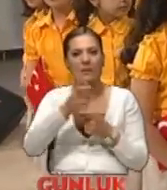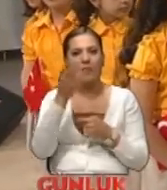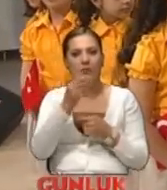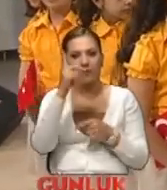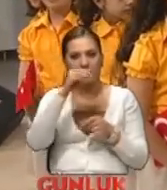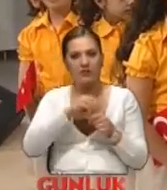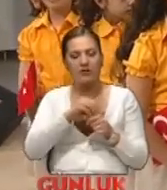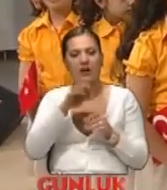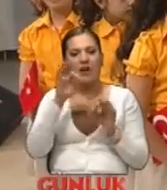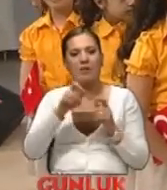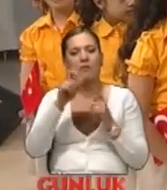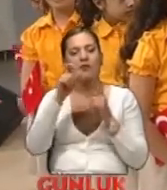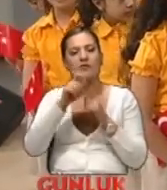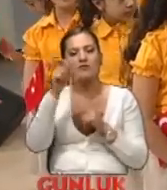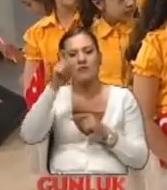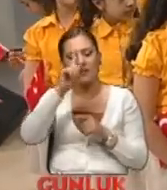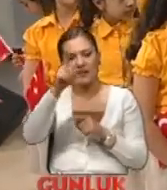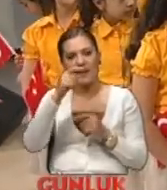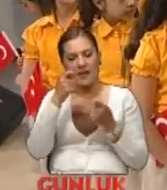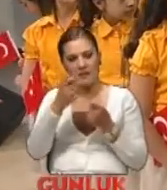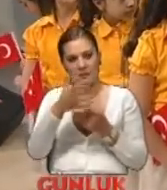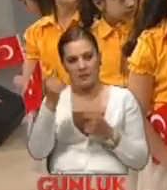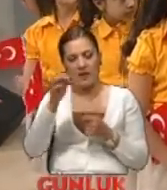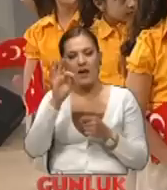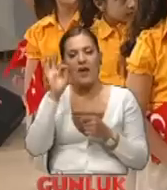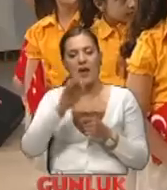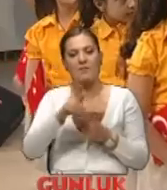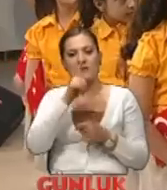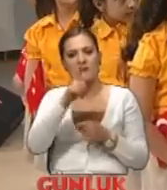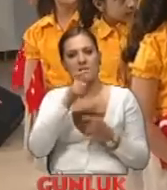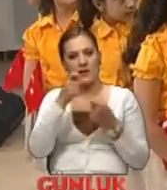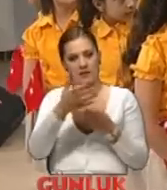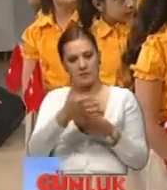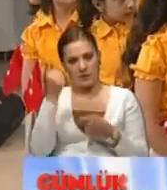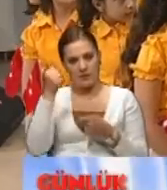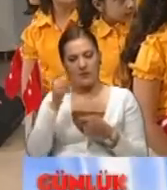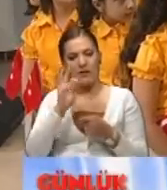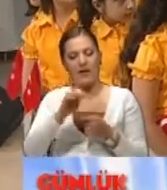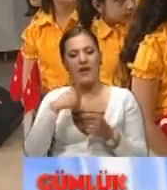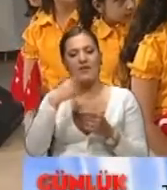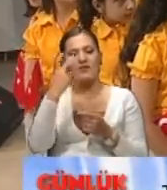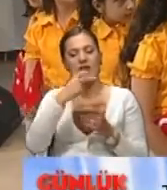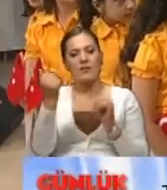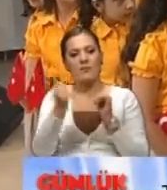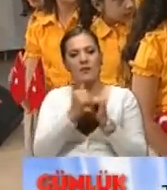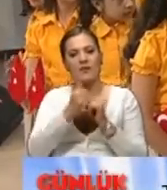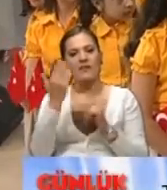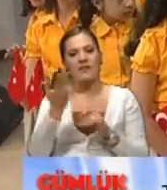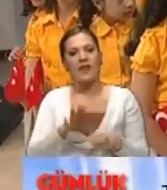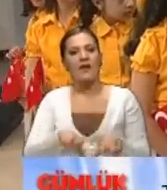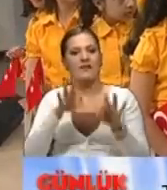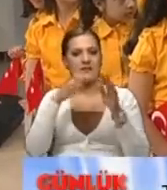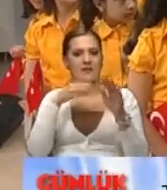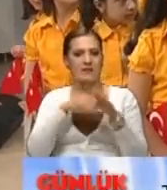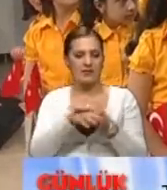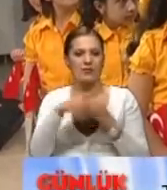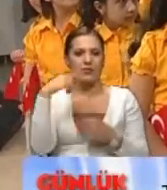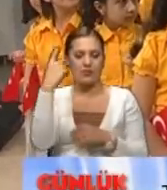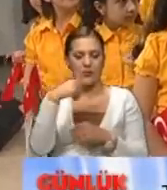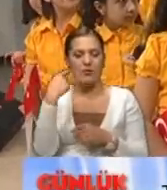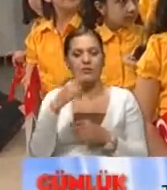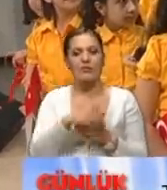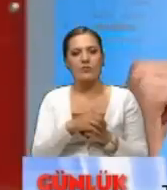Hı hı. Hem solfej eğitimi alıyorlar, hem ses eğitimi alıyorlar ve repertuarlarıyla birlikte daha hazır giriyorlar, hı hı, doğal